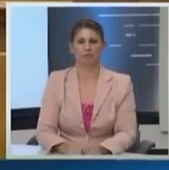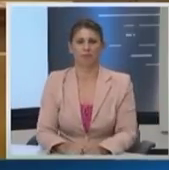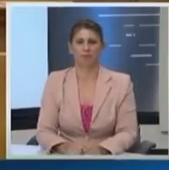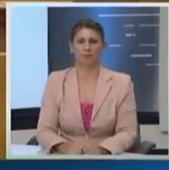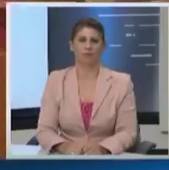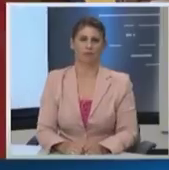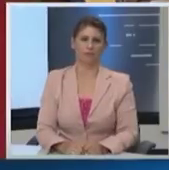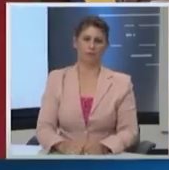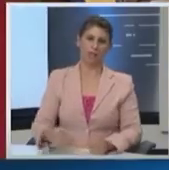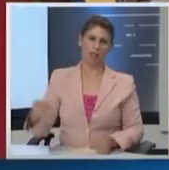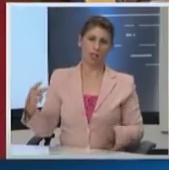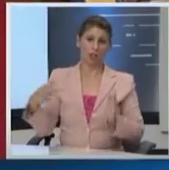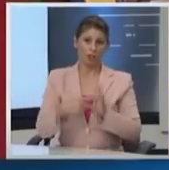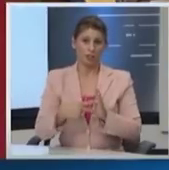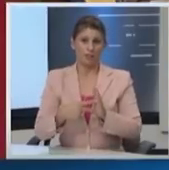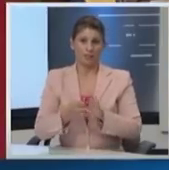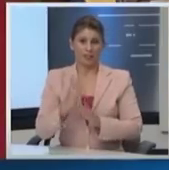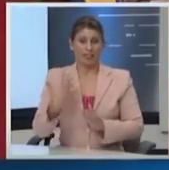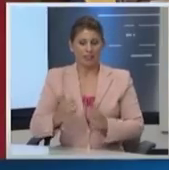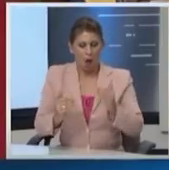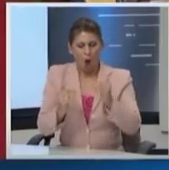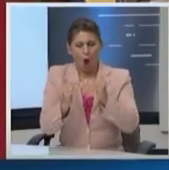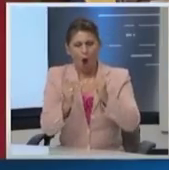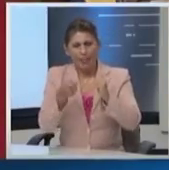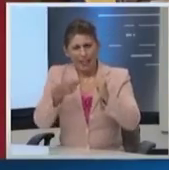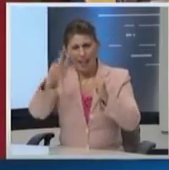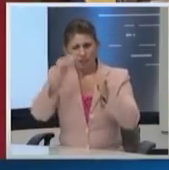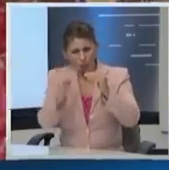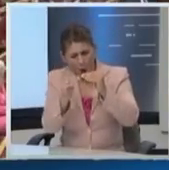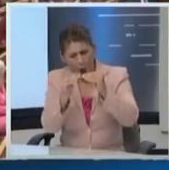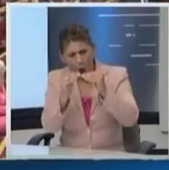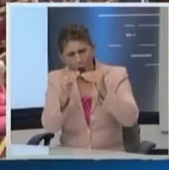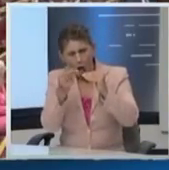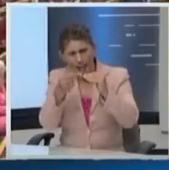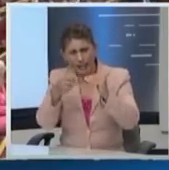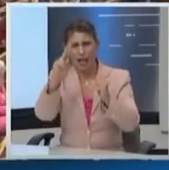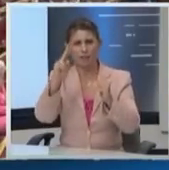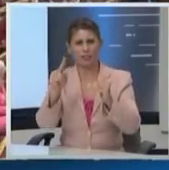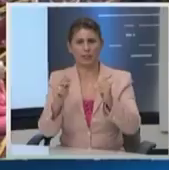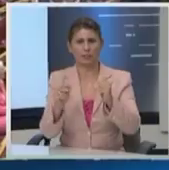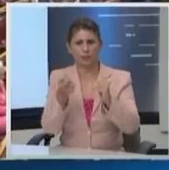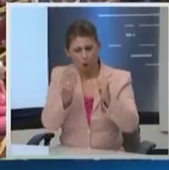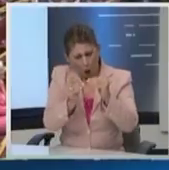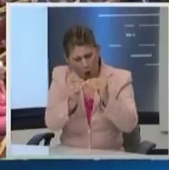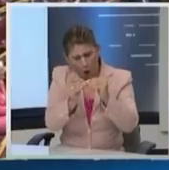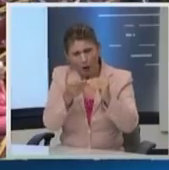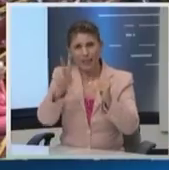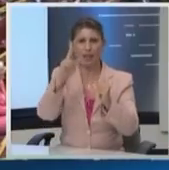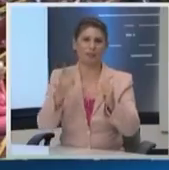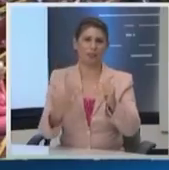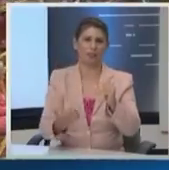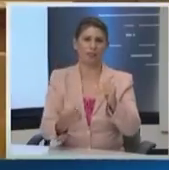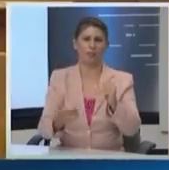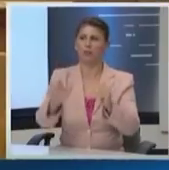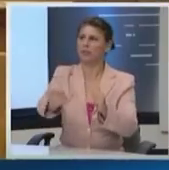Το 2014 είχατε μια οριακή αύξηση, ναι, οριακή αύξηση. Είχατε μια οριακή αύξηση.